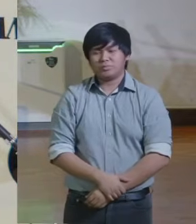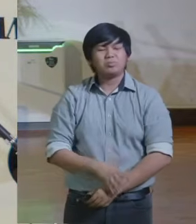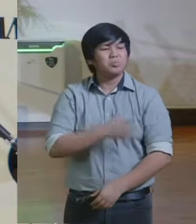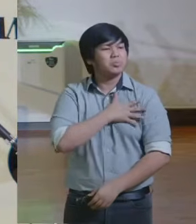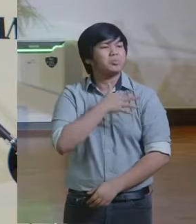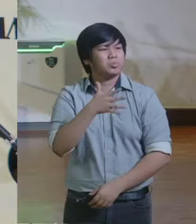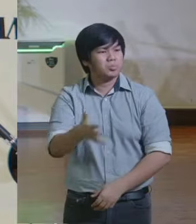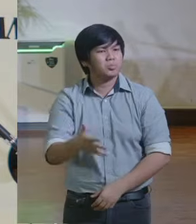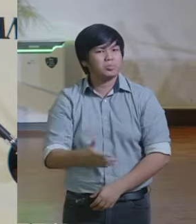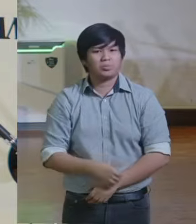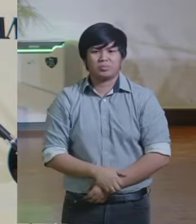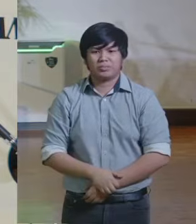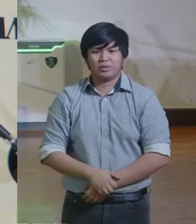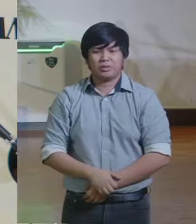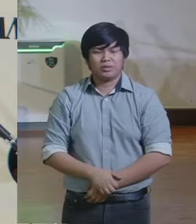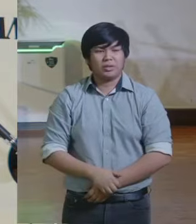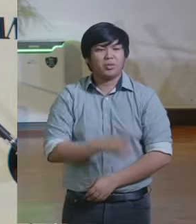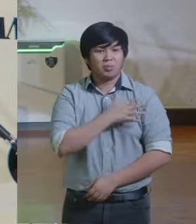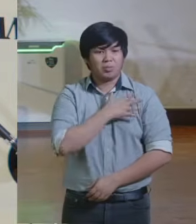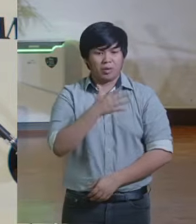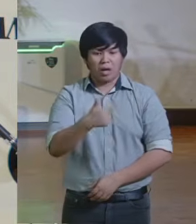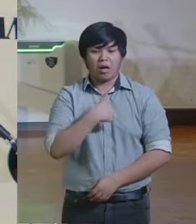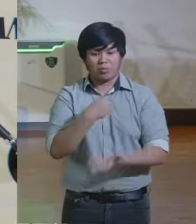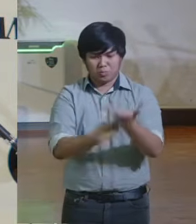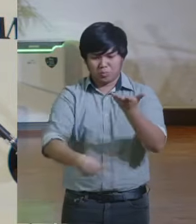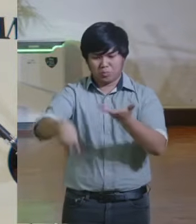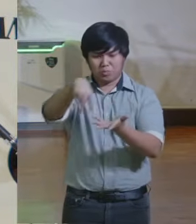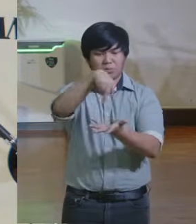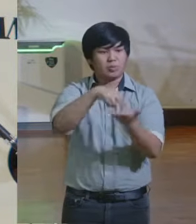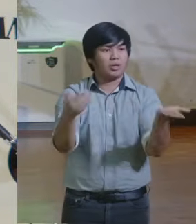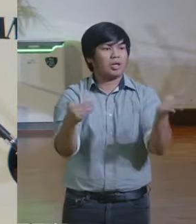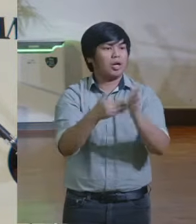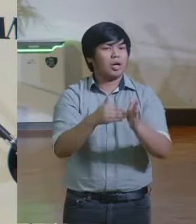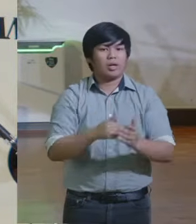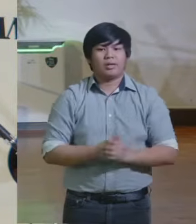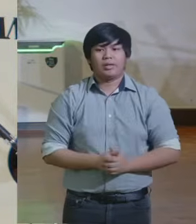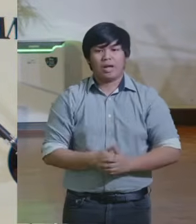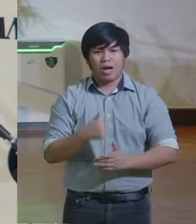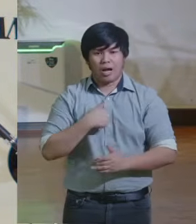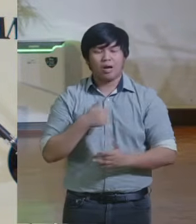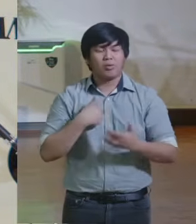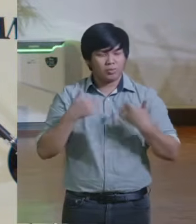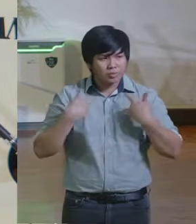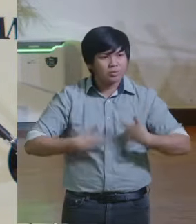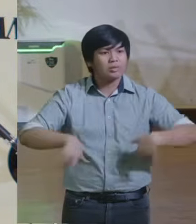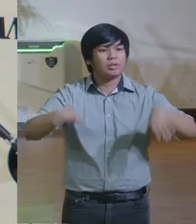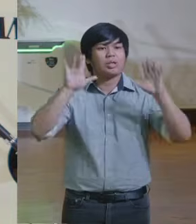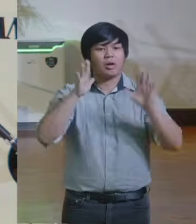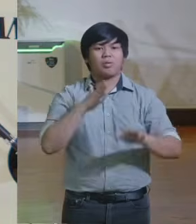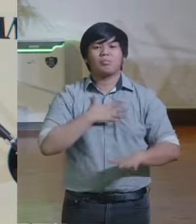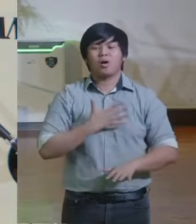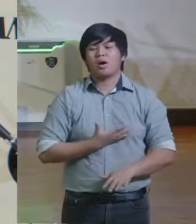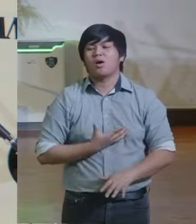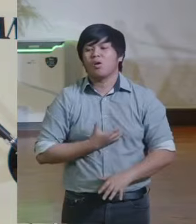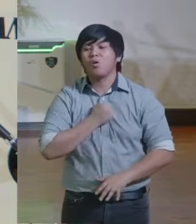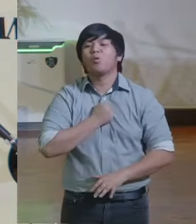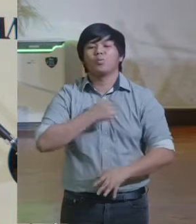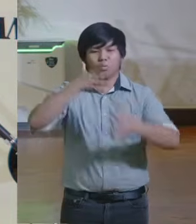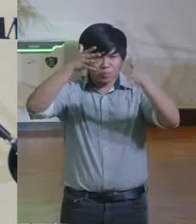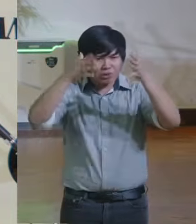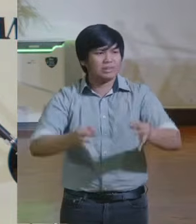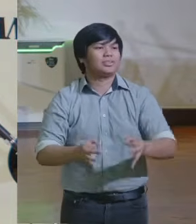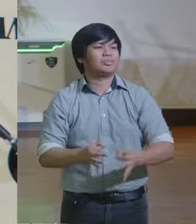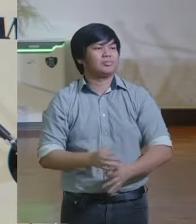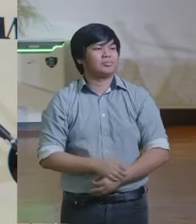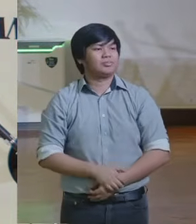I lay down my life that I may take it up again. No one takes it from me, but I lay it down on my own accord.